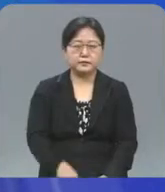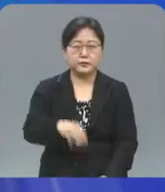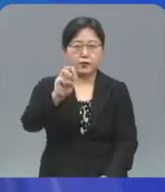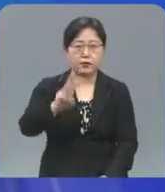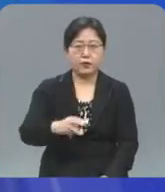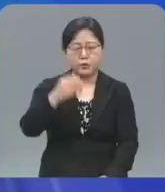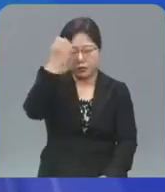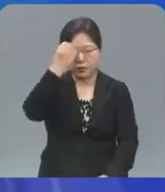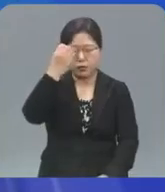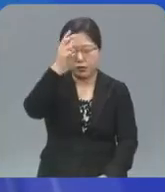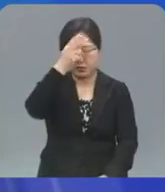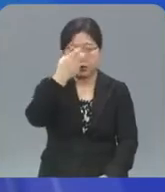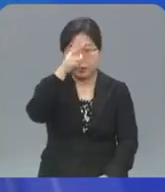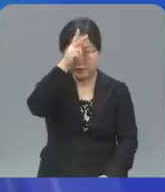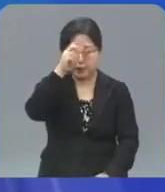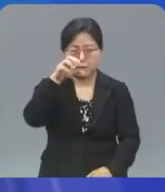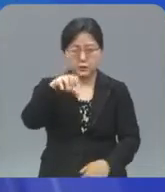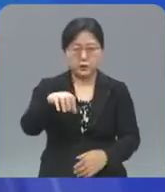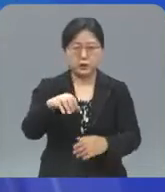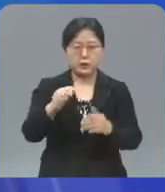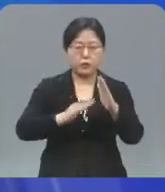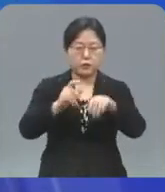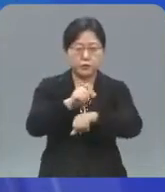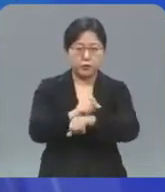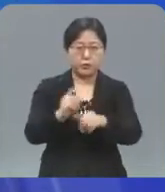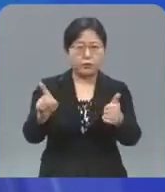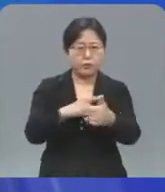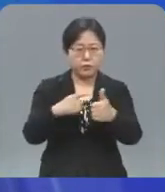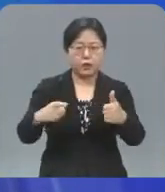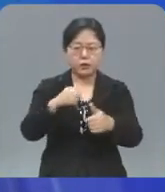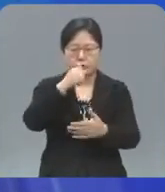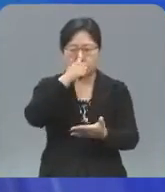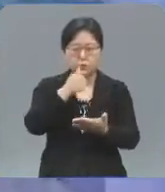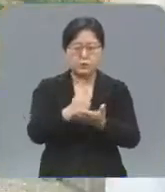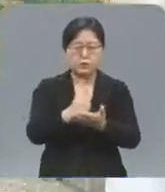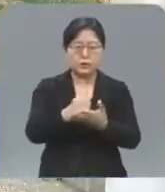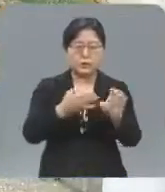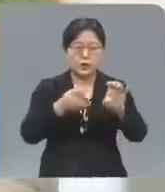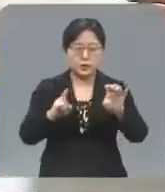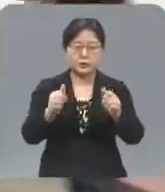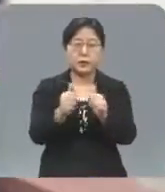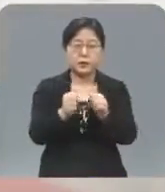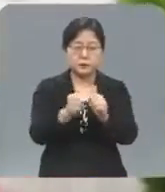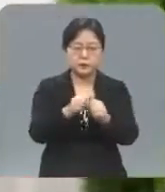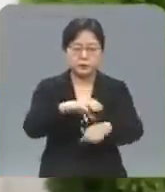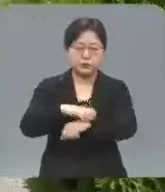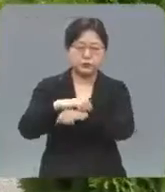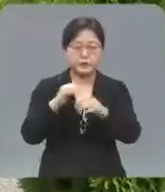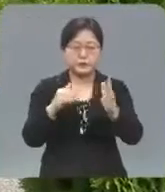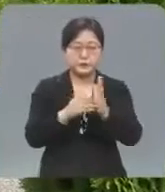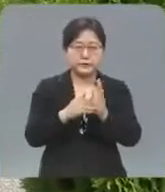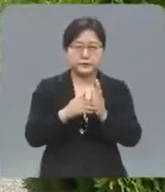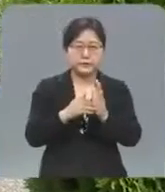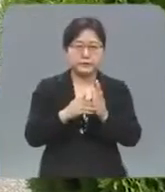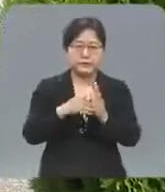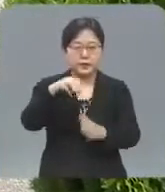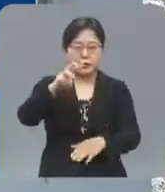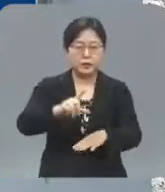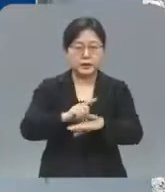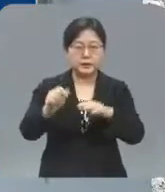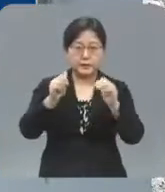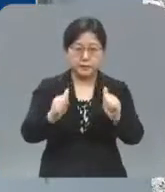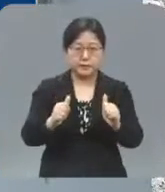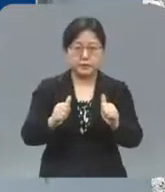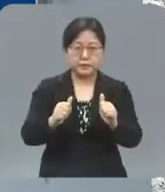광주 고등검찰청에 침입해 검찰 공무원에게 흉기를 휘두른 혐의를 받고 있는 40대 남성이 구속됐습니다.